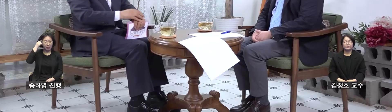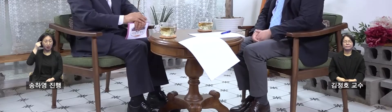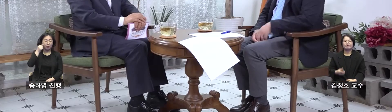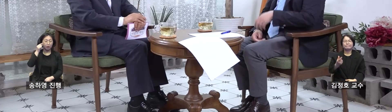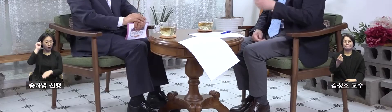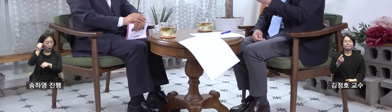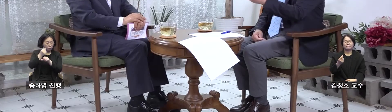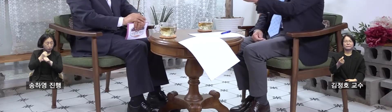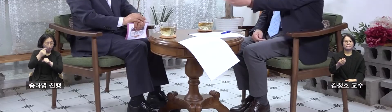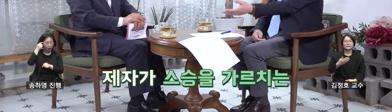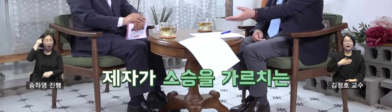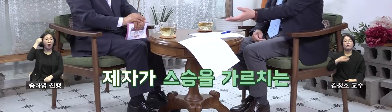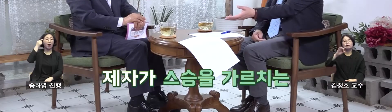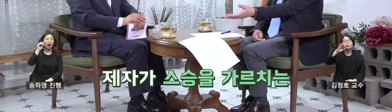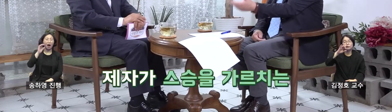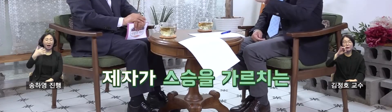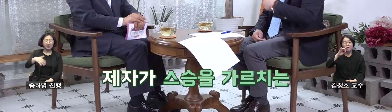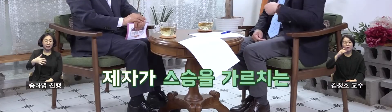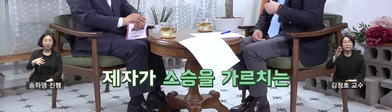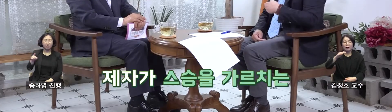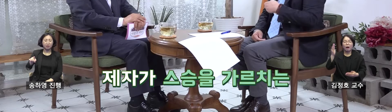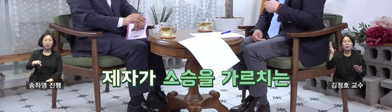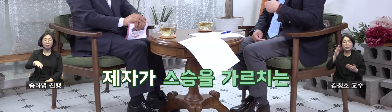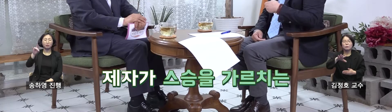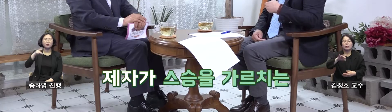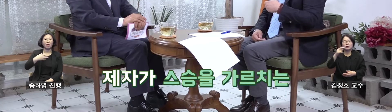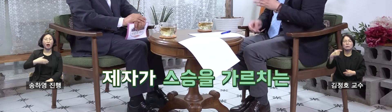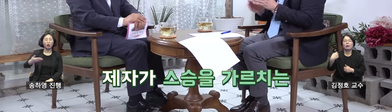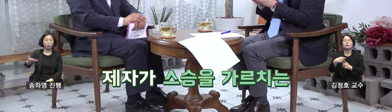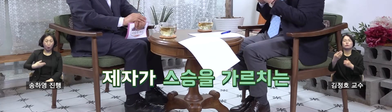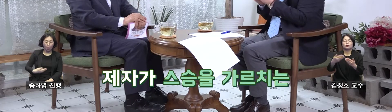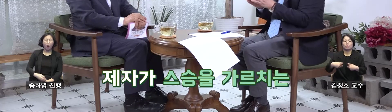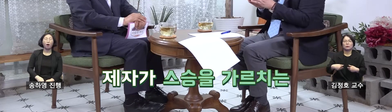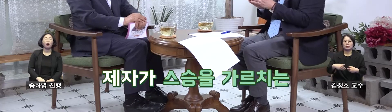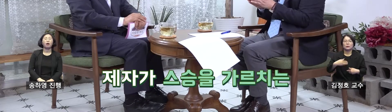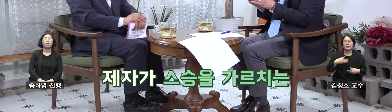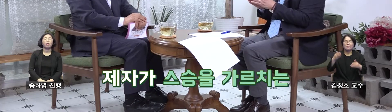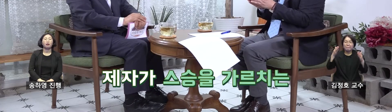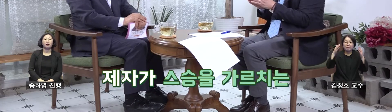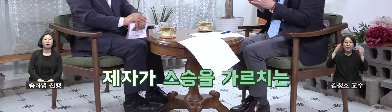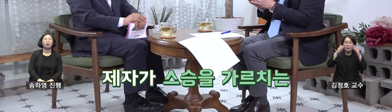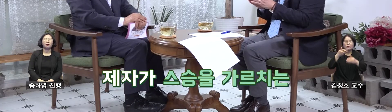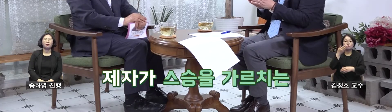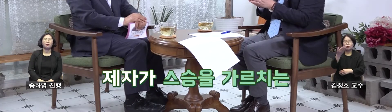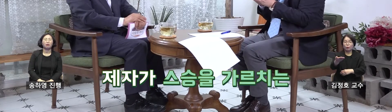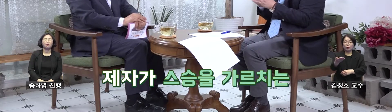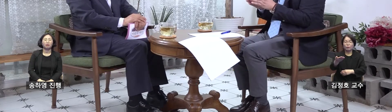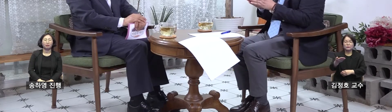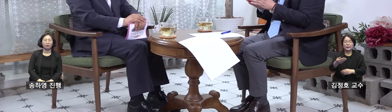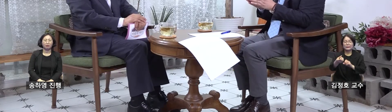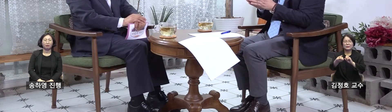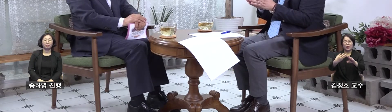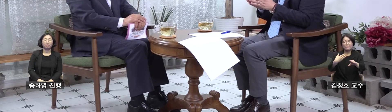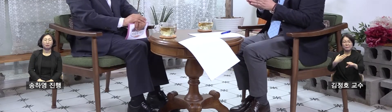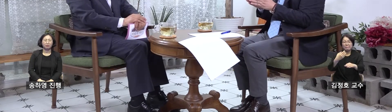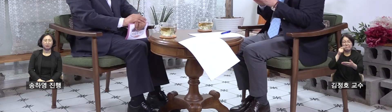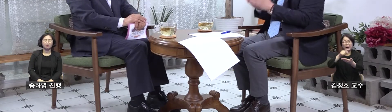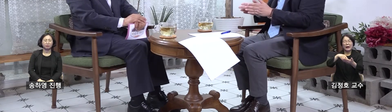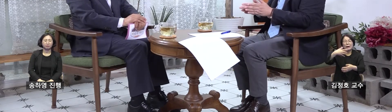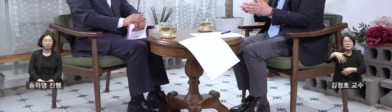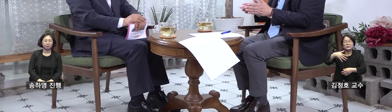예, 제가 알고 싶고 궁금한 거를 먼저 가르쳐 주는 거죠. 저는 이제 방향만 제시할 뿐이고 답을 못 찾고